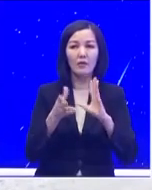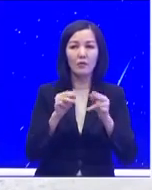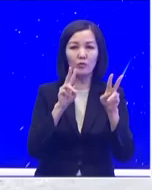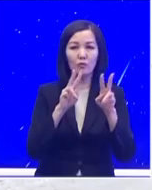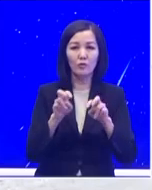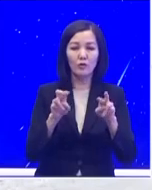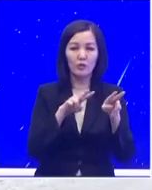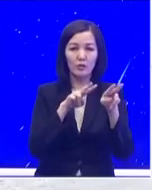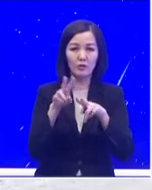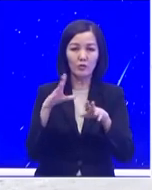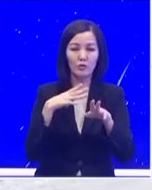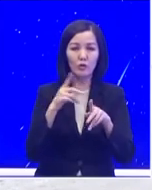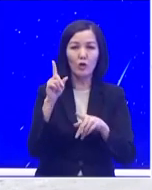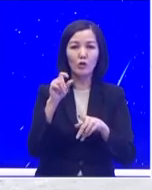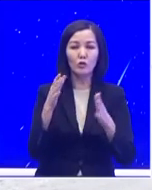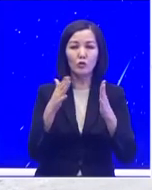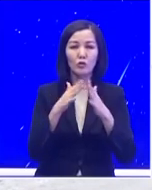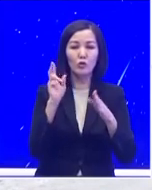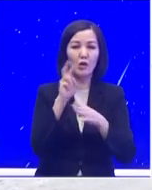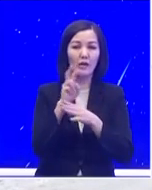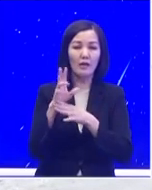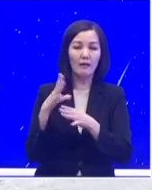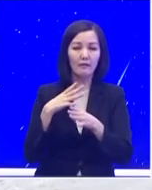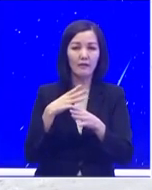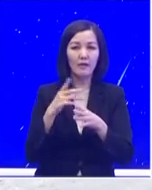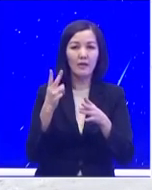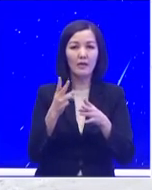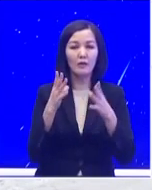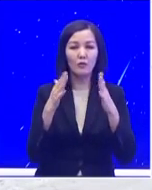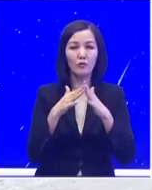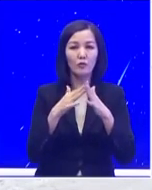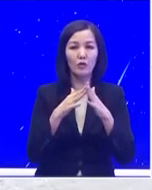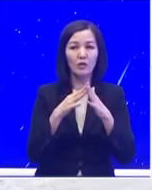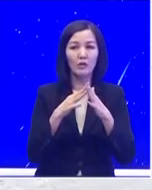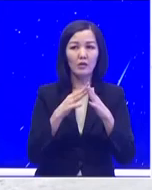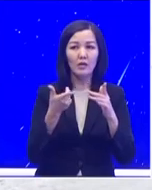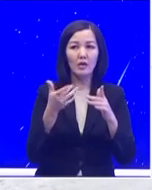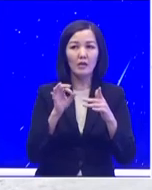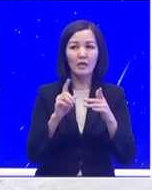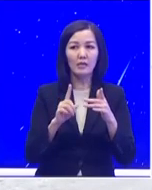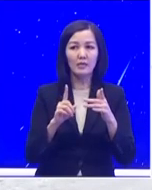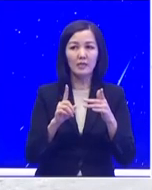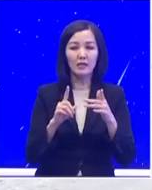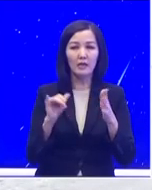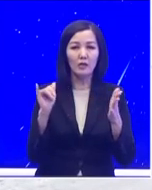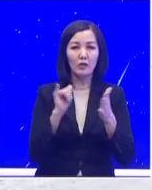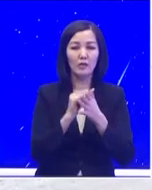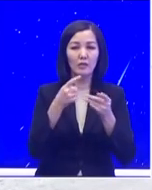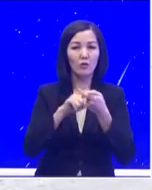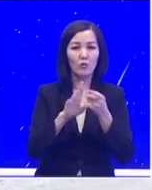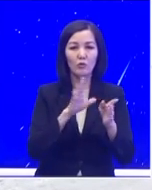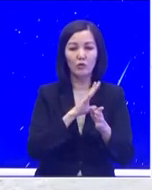күні 100-ден астам үйлер араланды. Оның ішінде екі үйде газ кему датчигі мүлдем қосылмаған, екі үйде